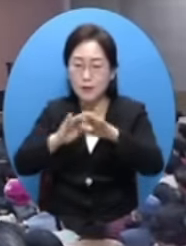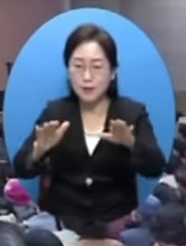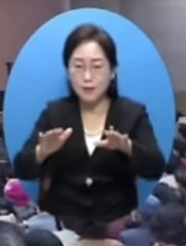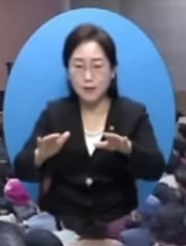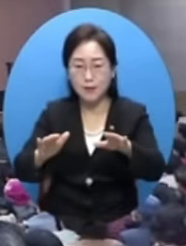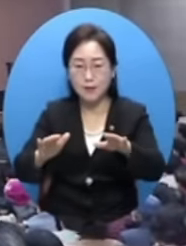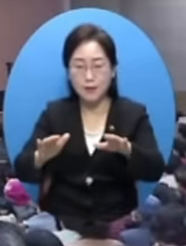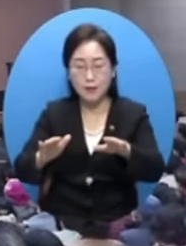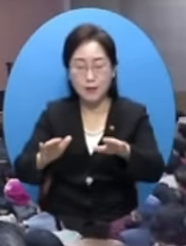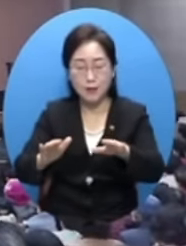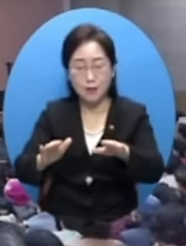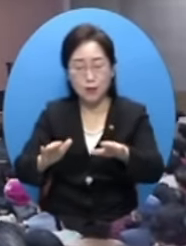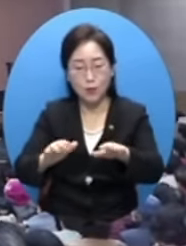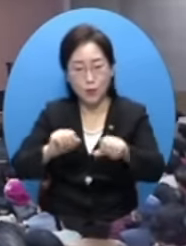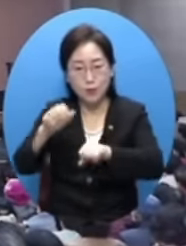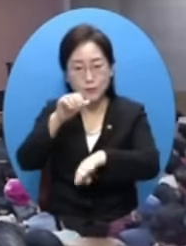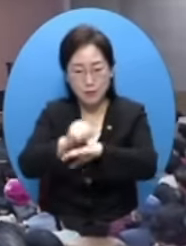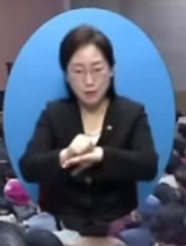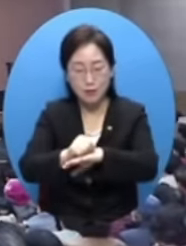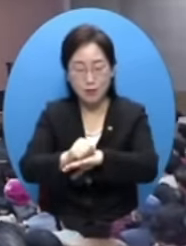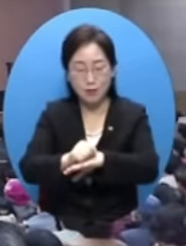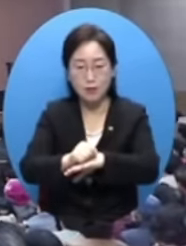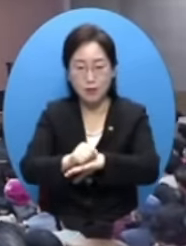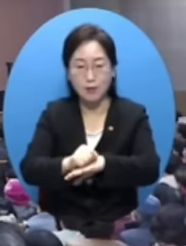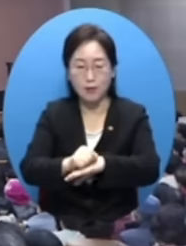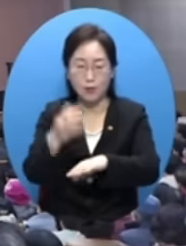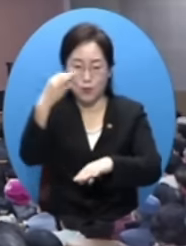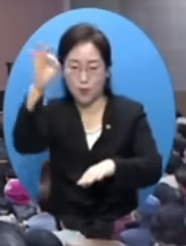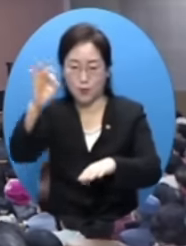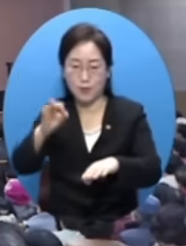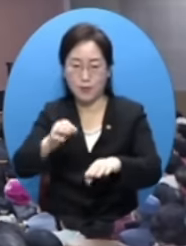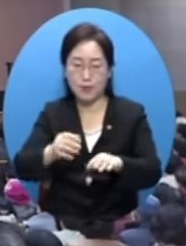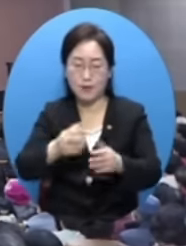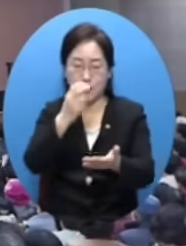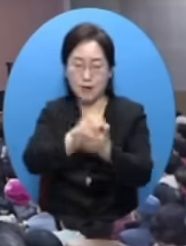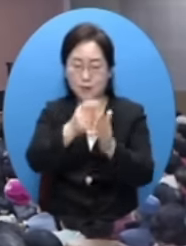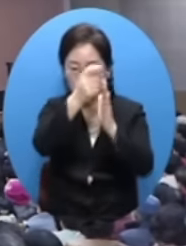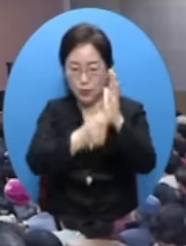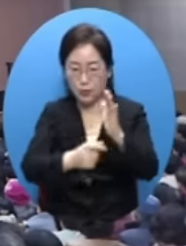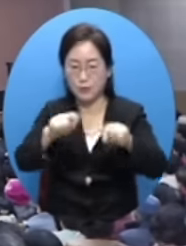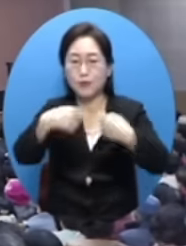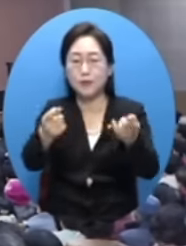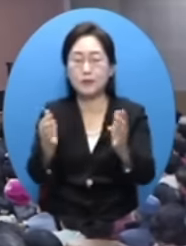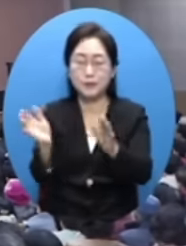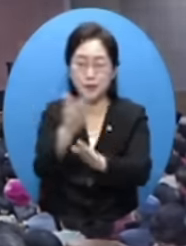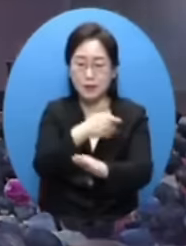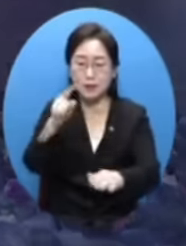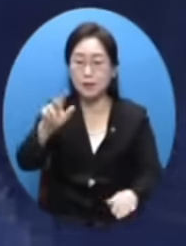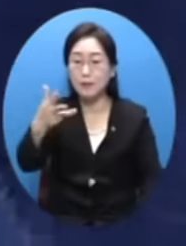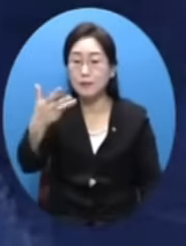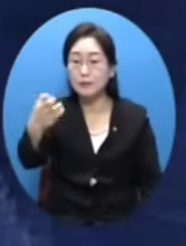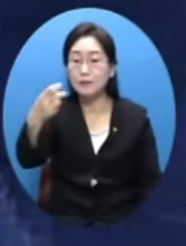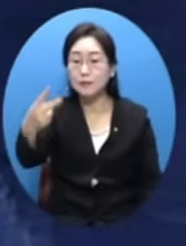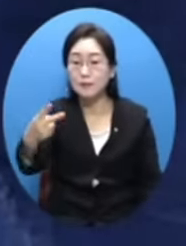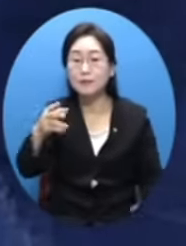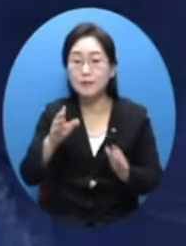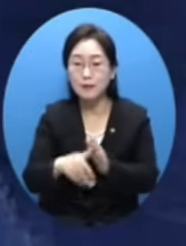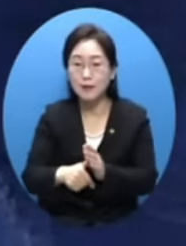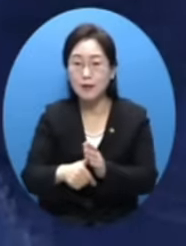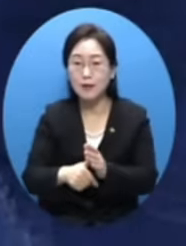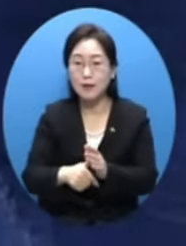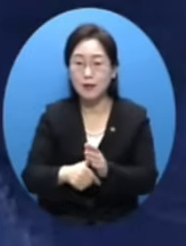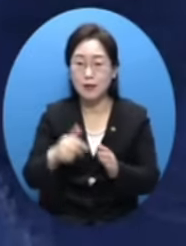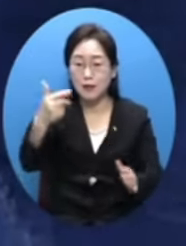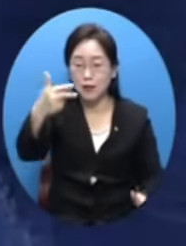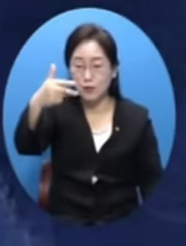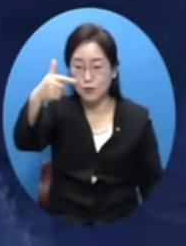있는 것을 알고 감리교의 신자가 됩니다. 그리고 나서 1882년 뉴저지 메디슨에